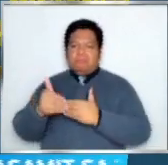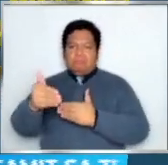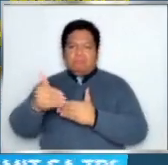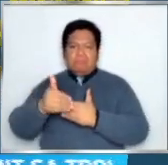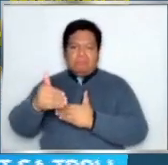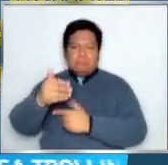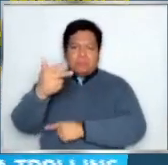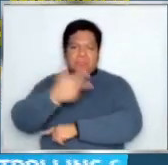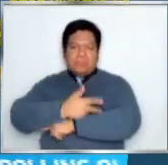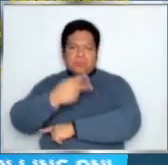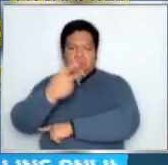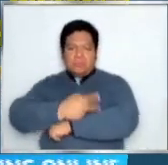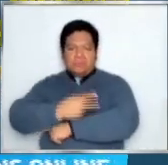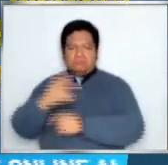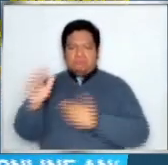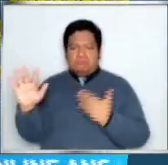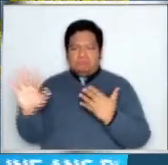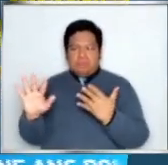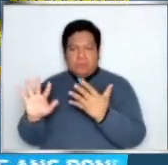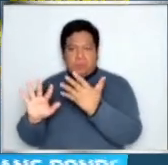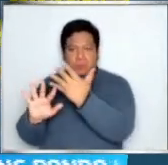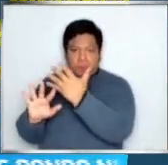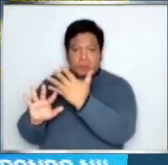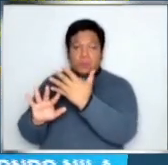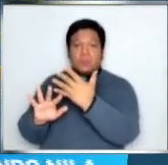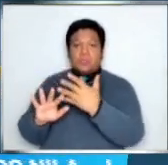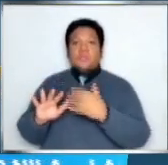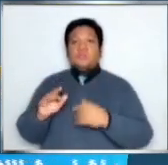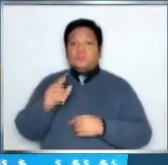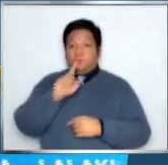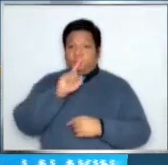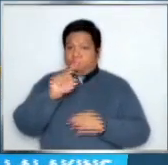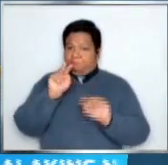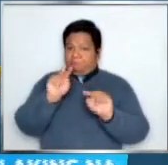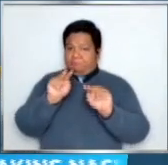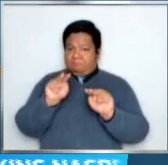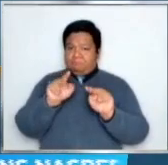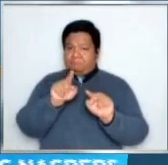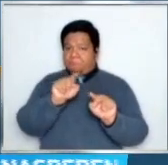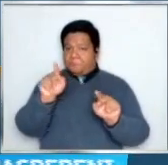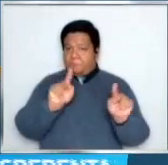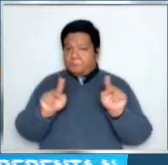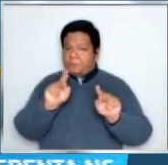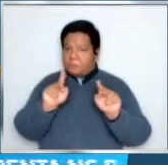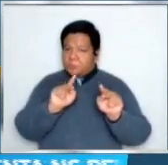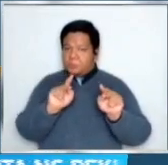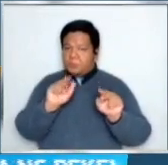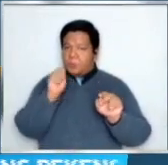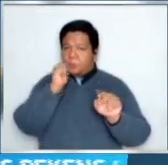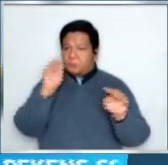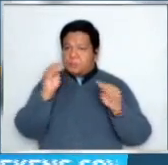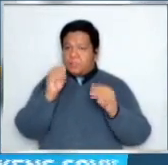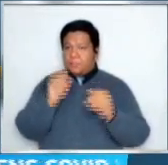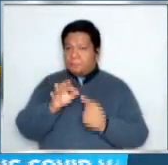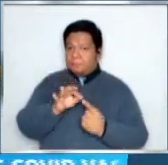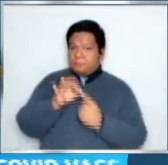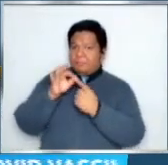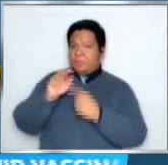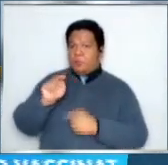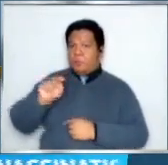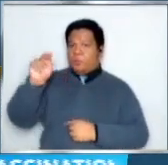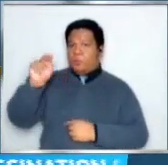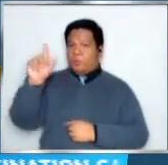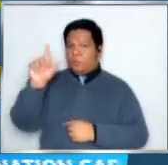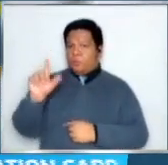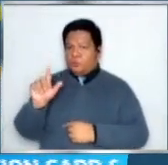current bagyong binabantayan natin, manatili rin pong nakatutok yung mga kababayan natin, lalong-lalo na sa Northern Luzon area, sa mga update natin